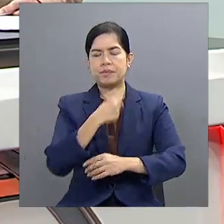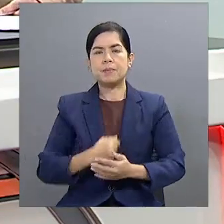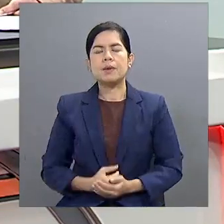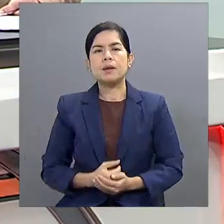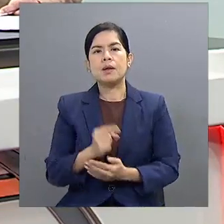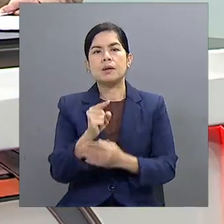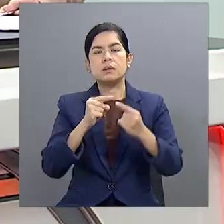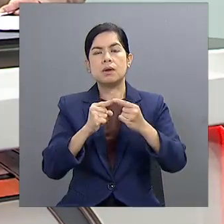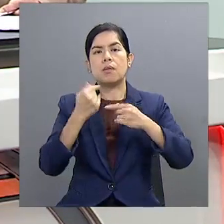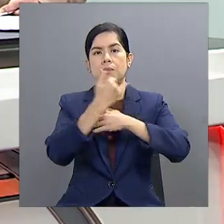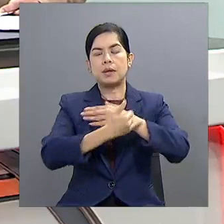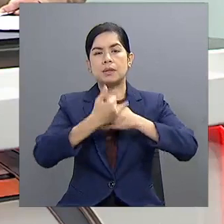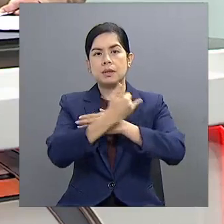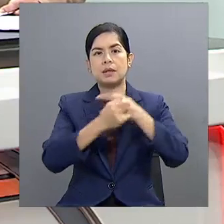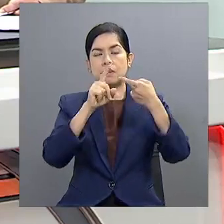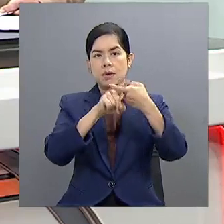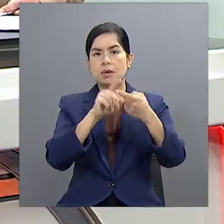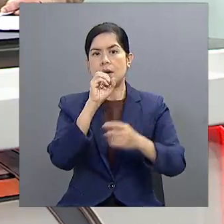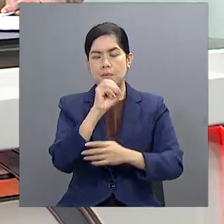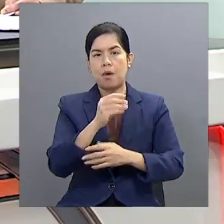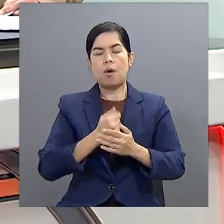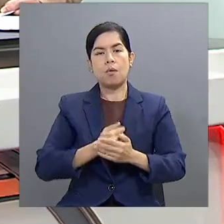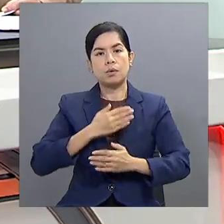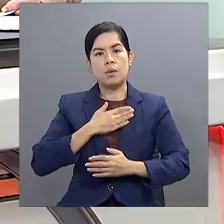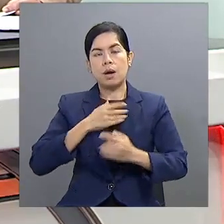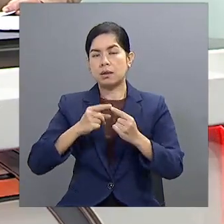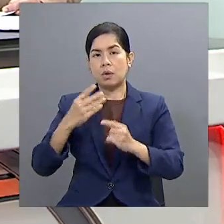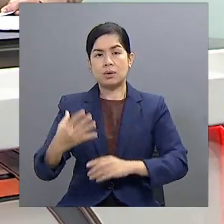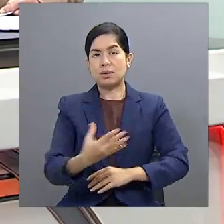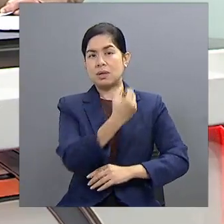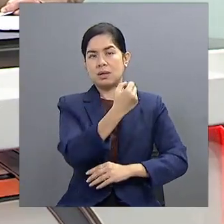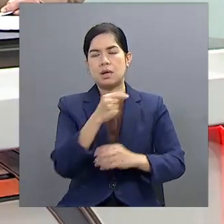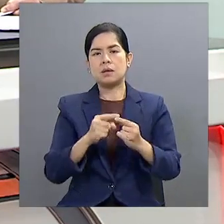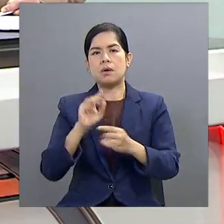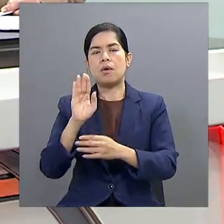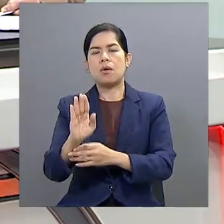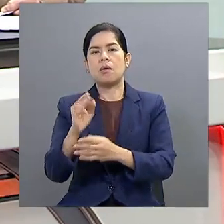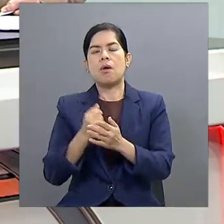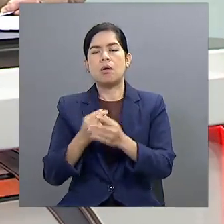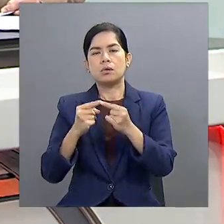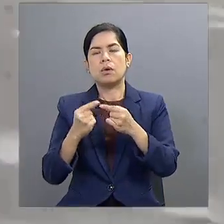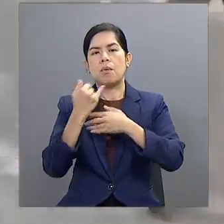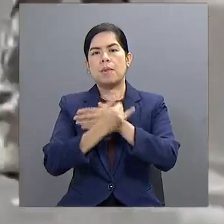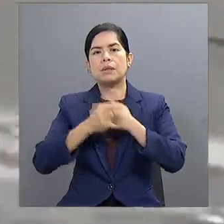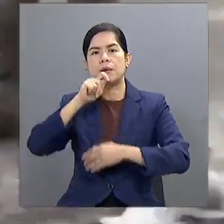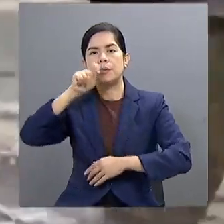ว่ายึดเมืองลีซีชานส์และภูมิภาคลูฮันส์ของยูเครนได้อย่างเบ็ดเสร็จค่ะ